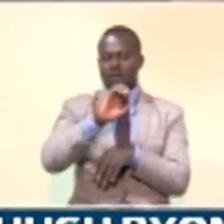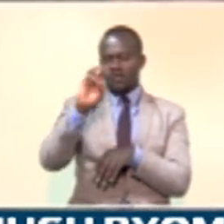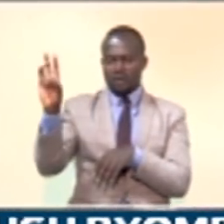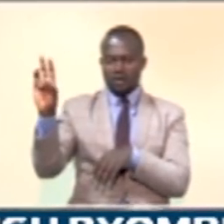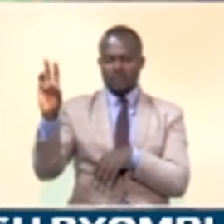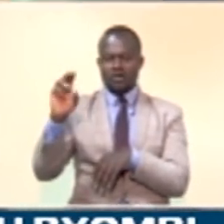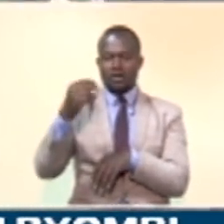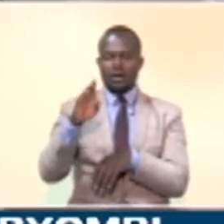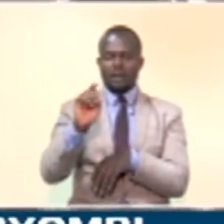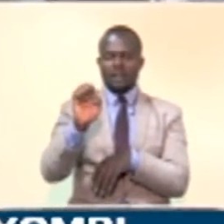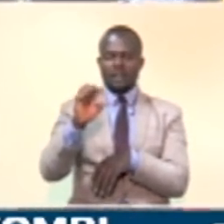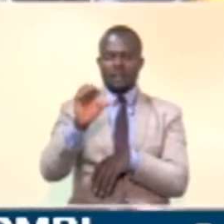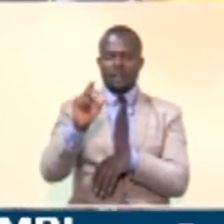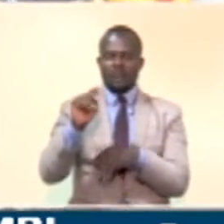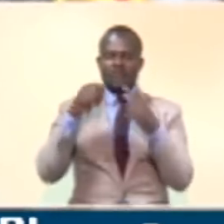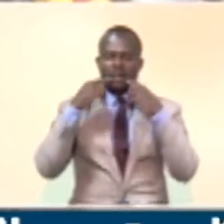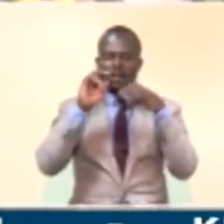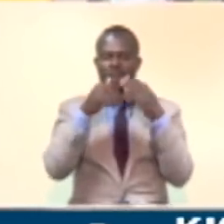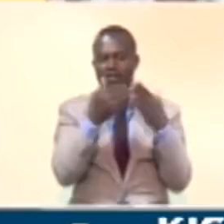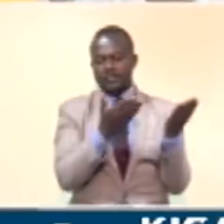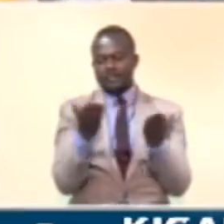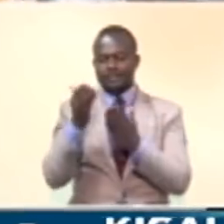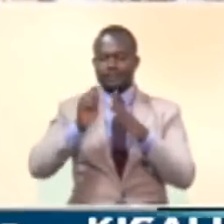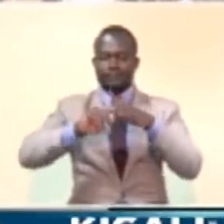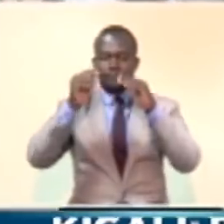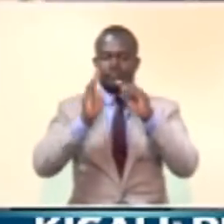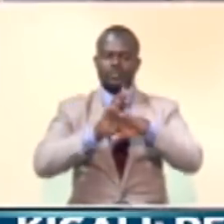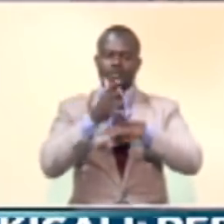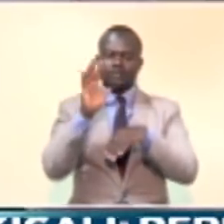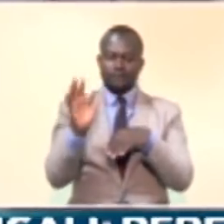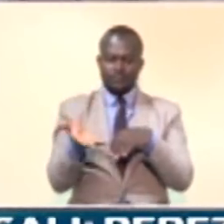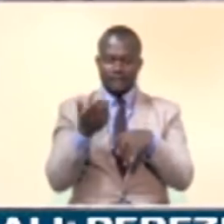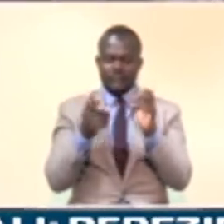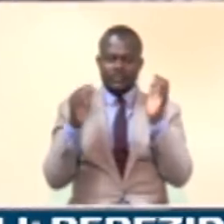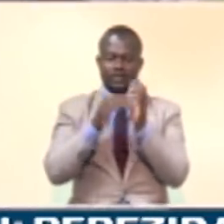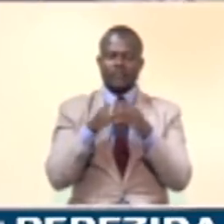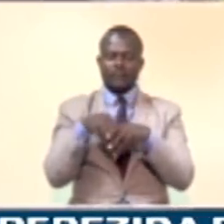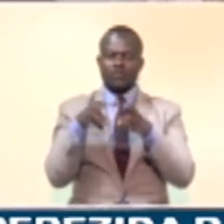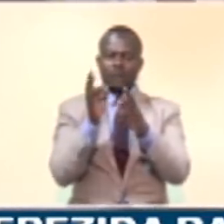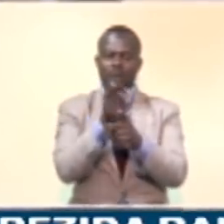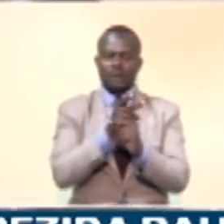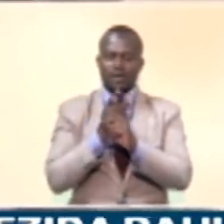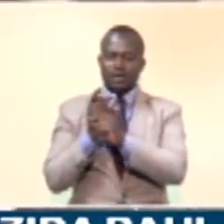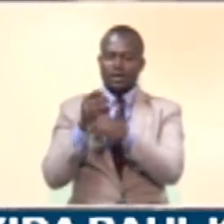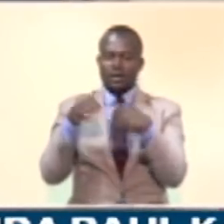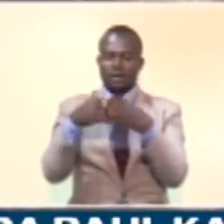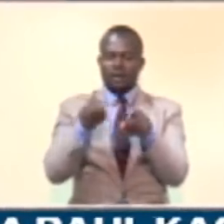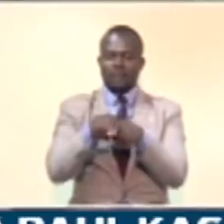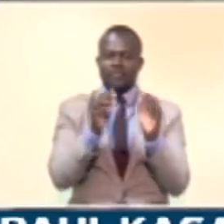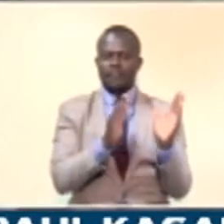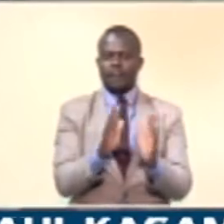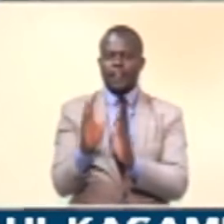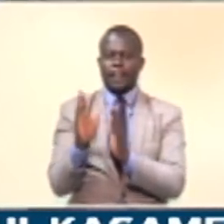y'Iburengerazuba Habitegeko François avuga ko bakiri impunzi z'abanyekongo zirenga 5,000 kandi n'uburyo bwo kubitaho ngo nabwo